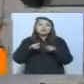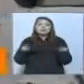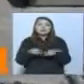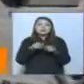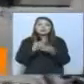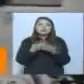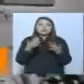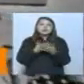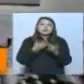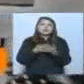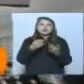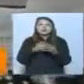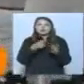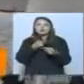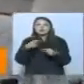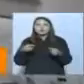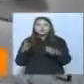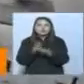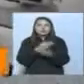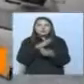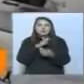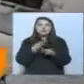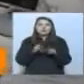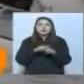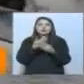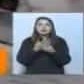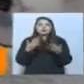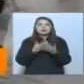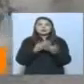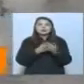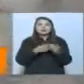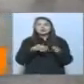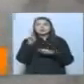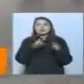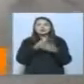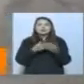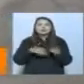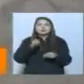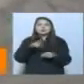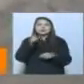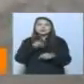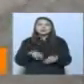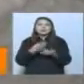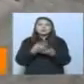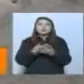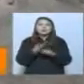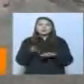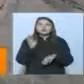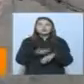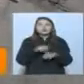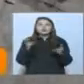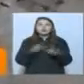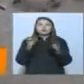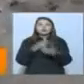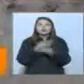выделены недоработки недропользователя и сервисных организаций. Из-за нестандартной ситуации специалистам пришлось непросто. Чтобы погасить пламя,